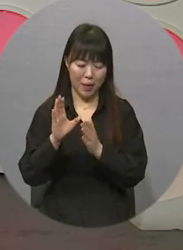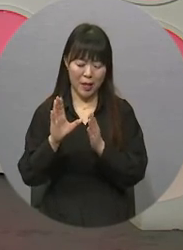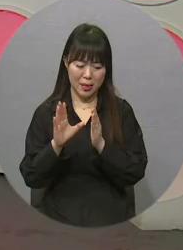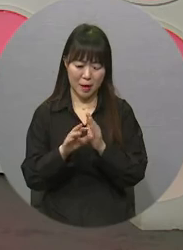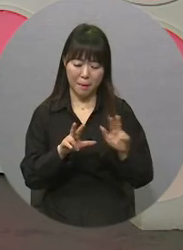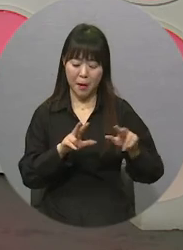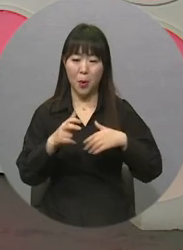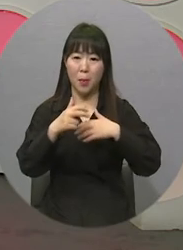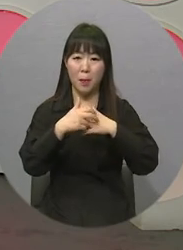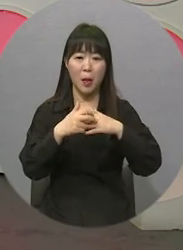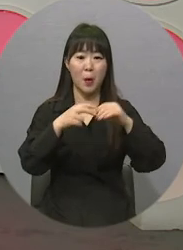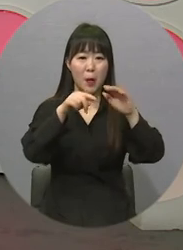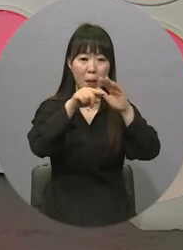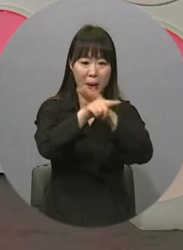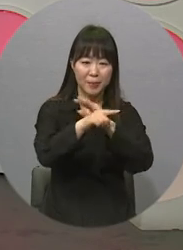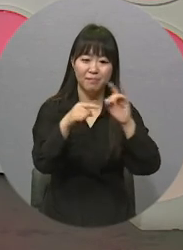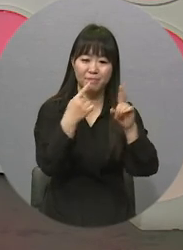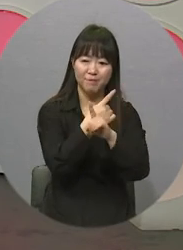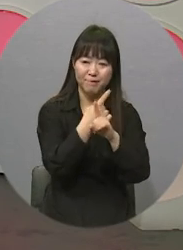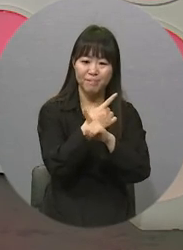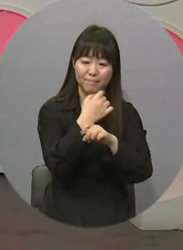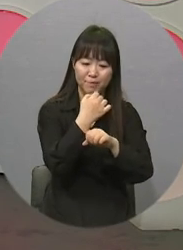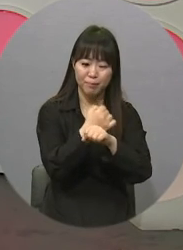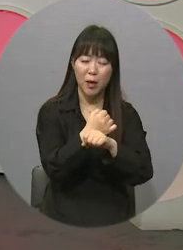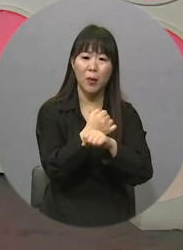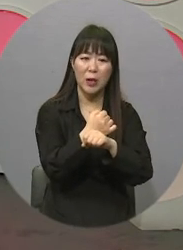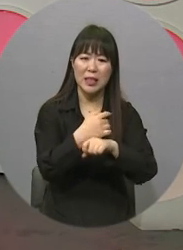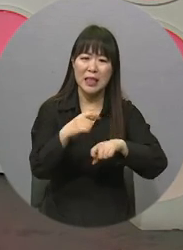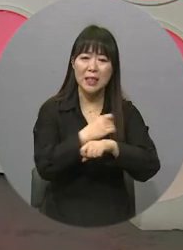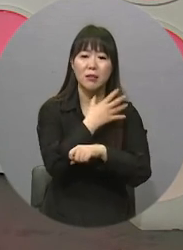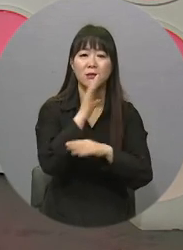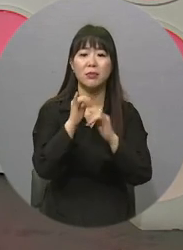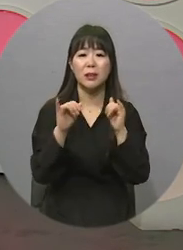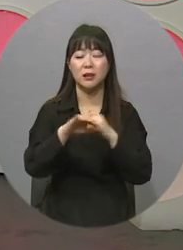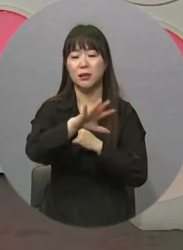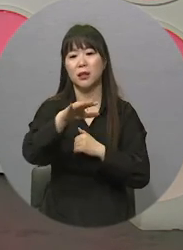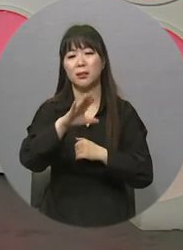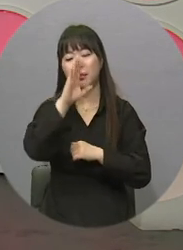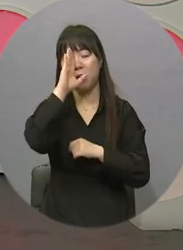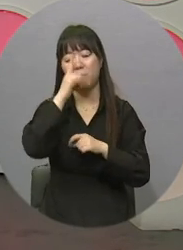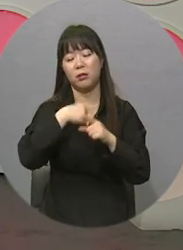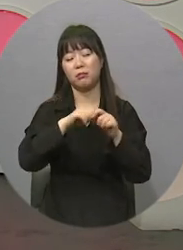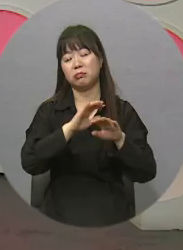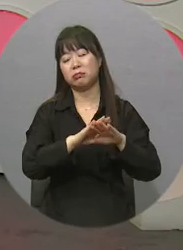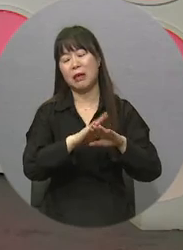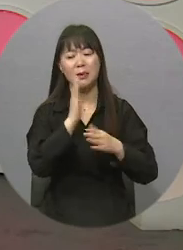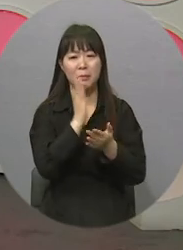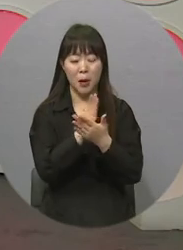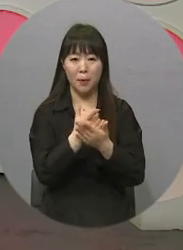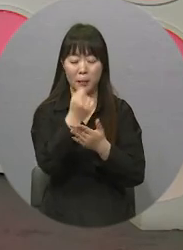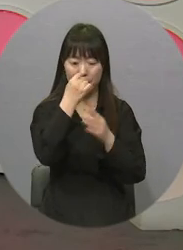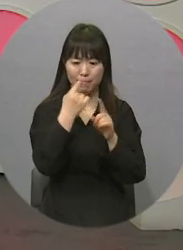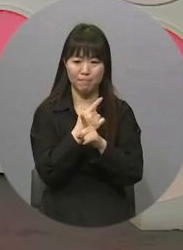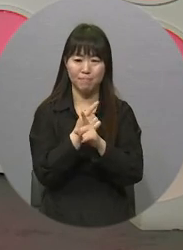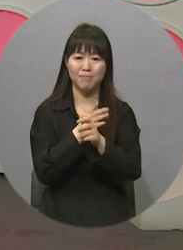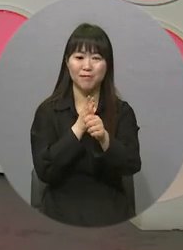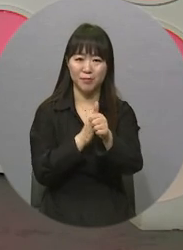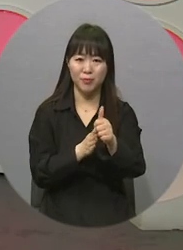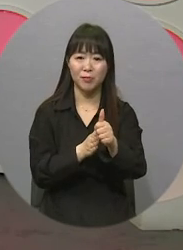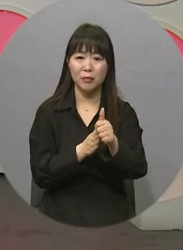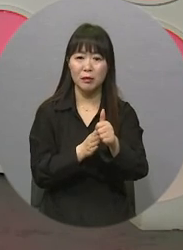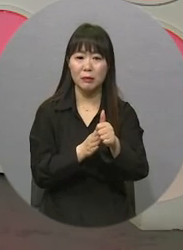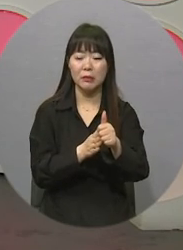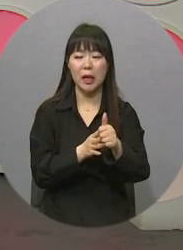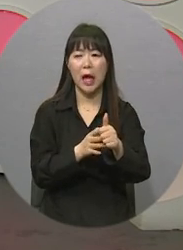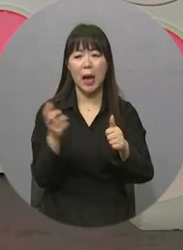빨리빨리 병원에 가서 조치를 취하시고 키우지 특히나 어르신들은 병 키우지 말고 빨리빨리 조치를 취하시기 바라겠습니다. 그래요. 병은 준다고